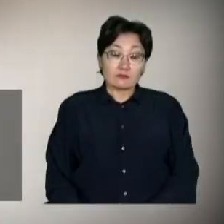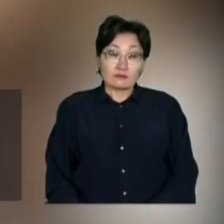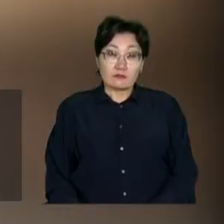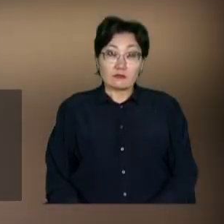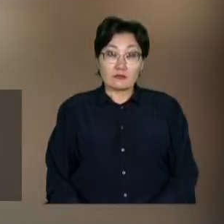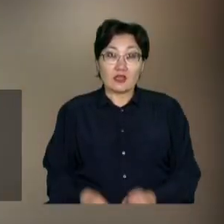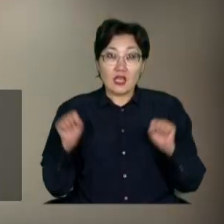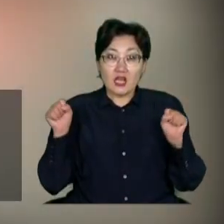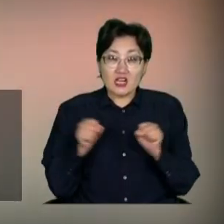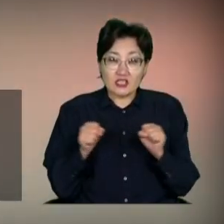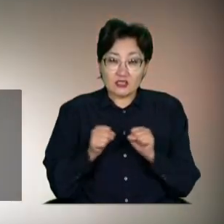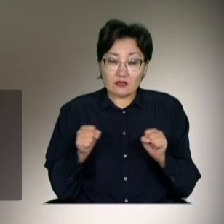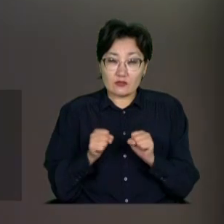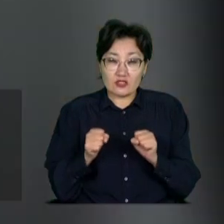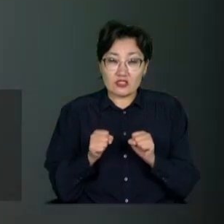Аязда